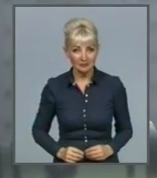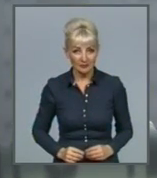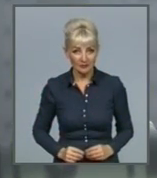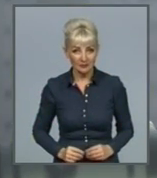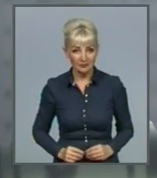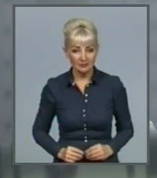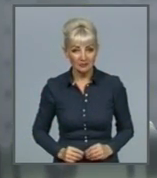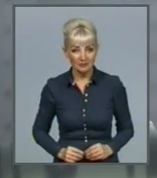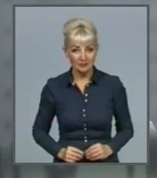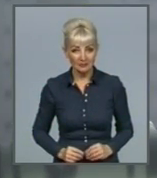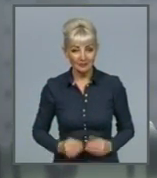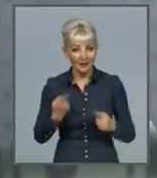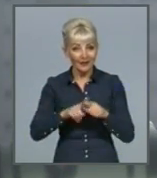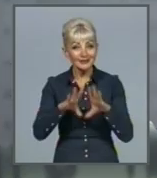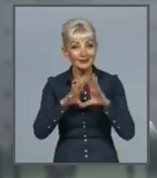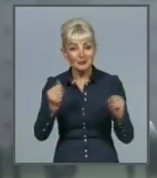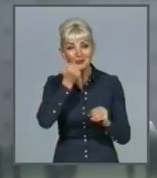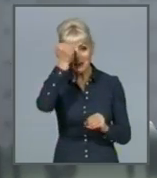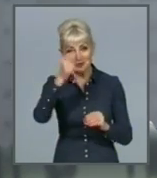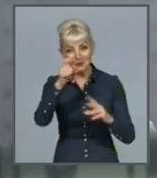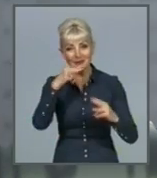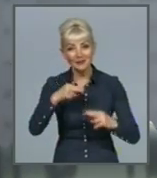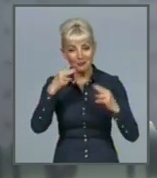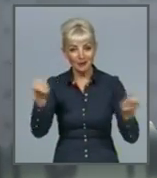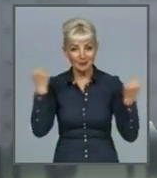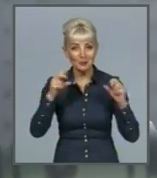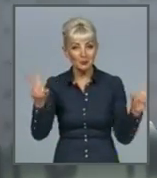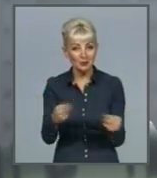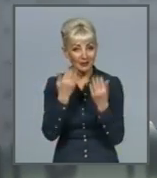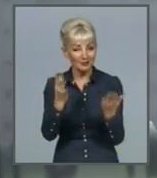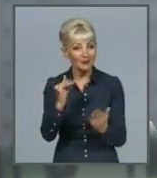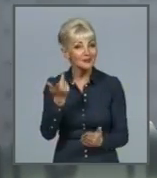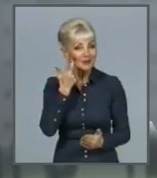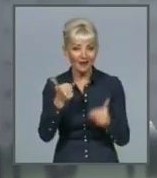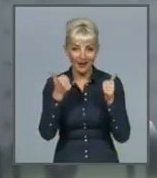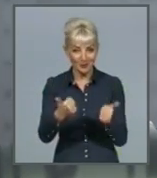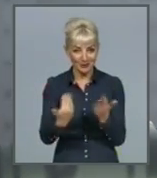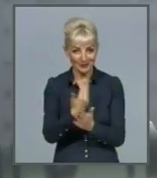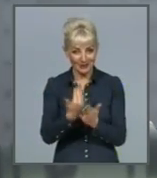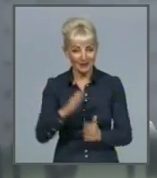Это все. Спасибо за внимание к спорту, удачи и всегда хороших новостей. До свидания.